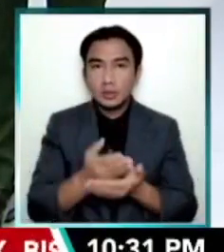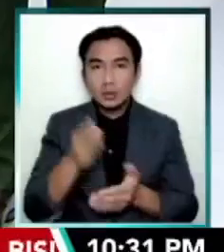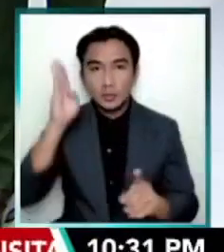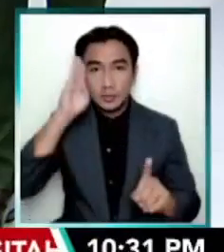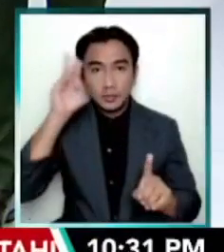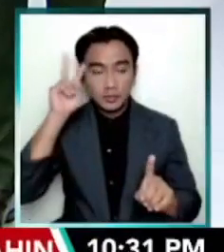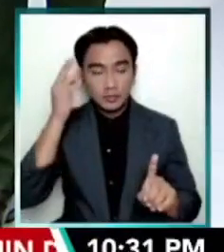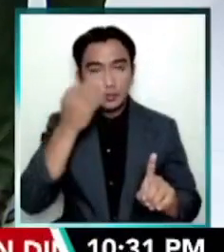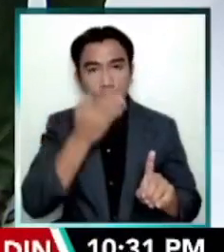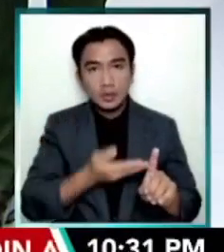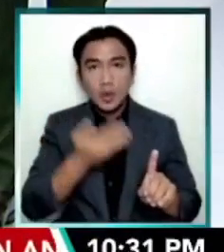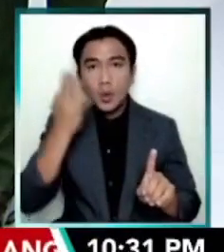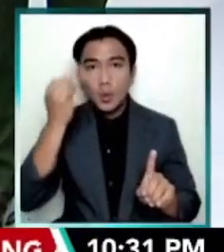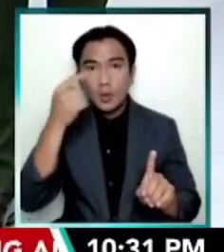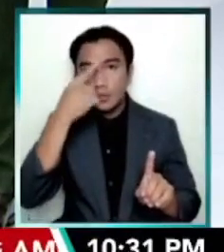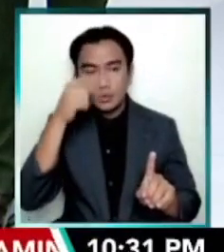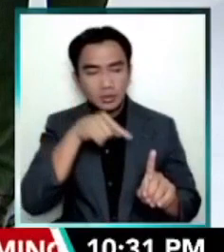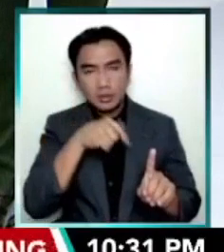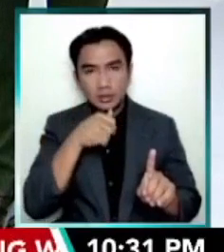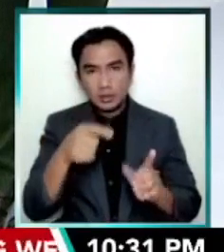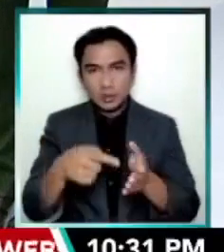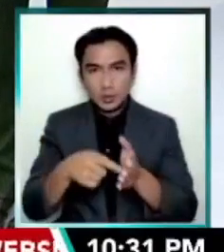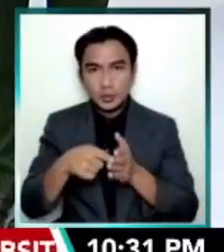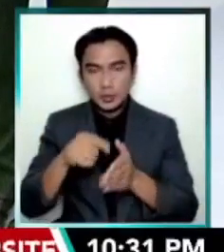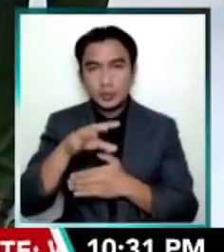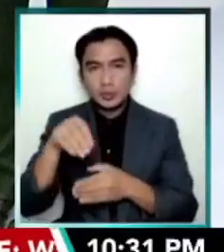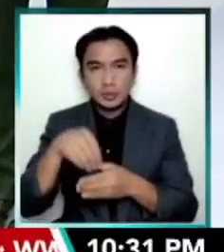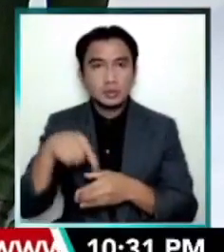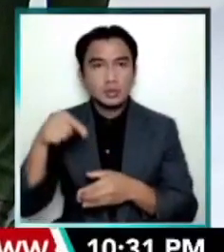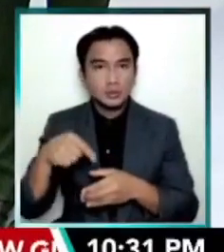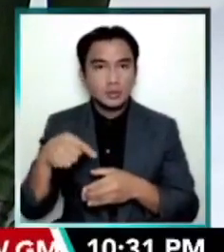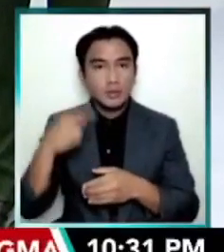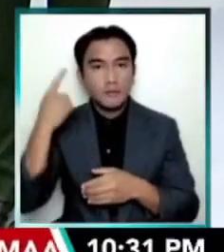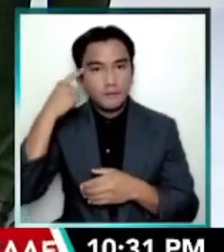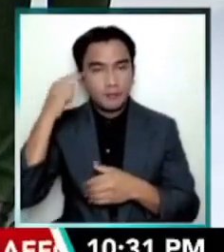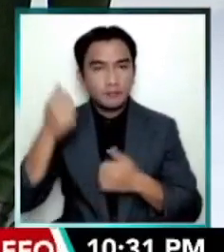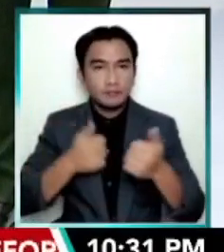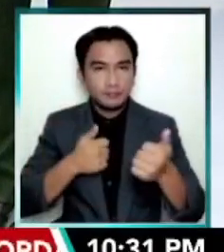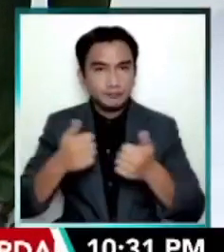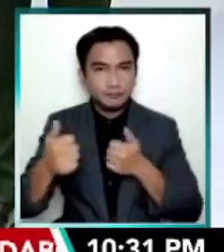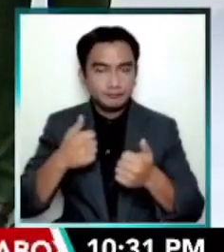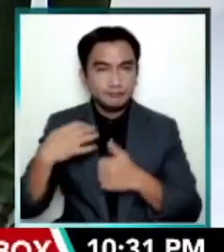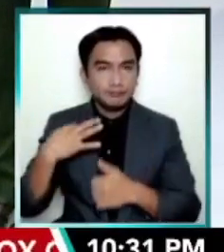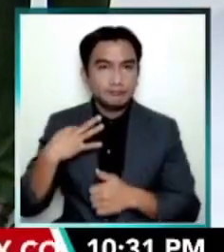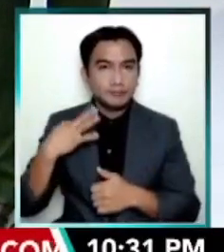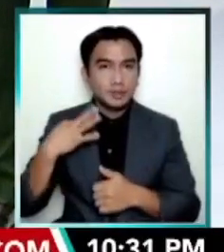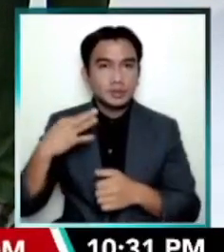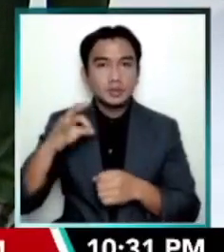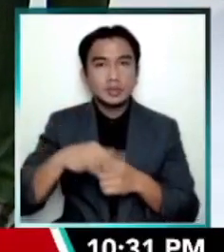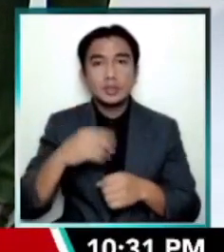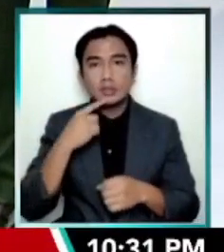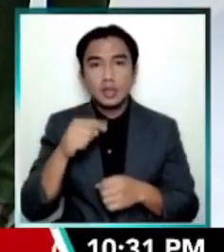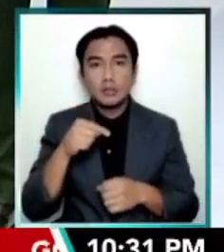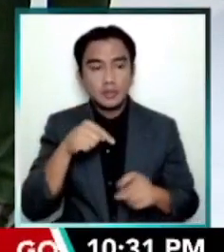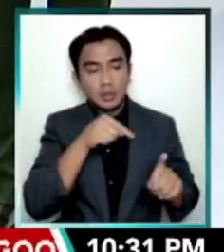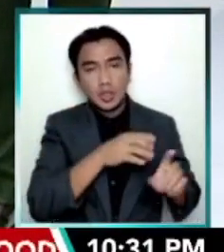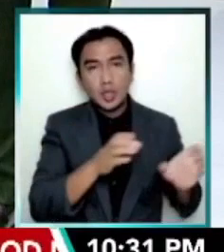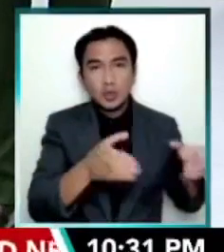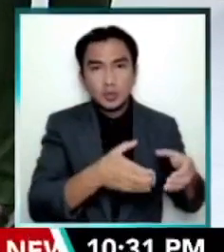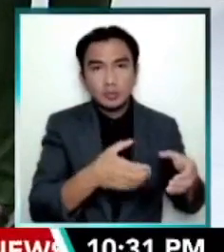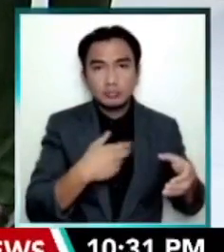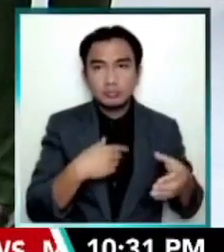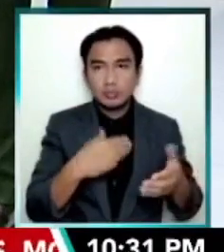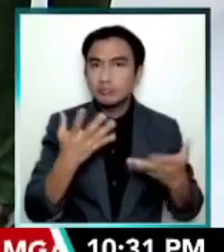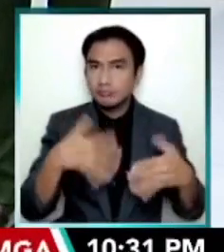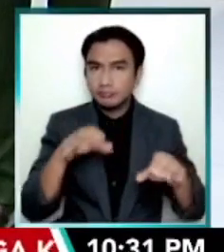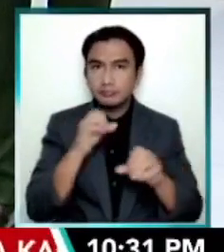raw kwalipikadong tumakbo sa eleksyon si Marcos. Sabi naman ng kampo ni Marcos, na-resolba na ng COMELEC ang isyung ito. May